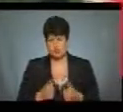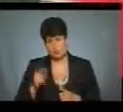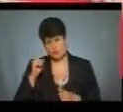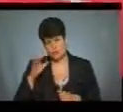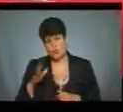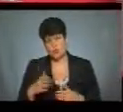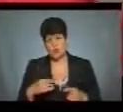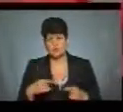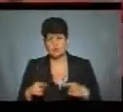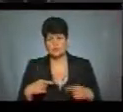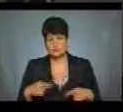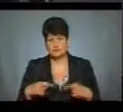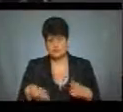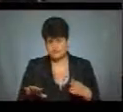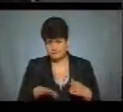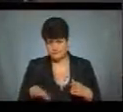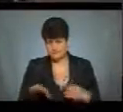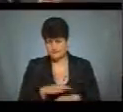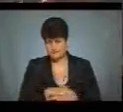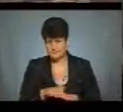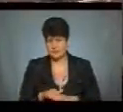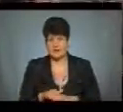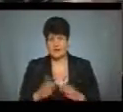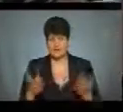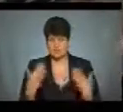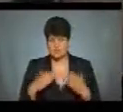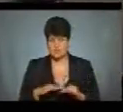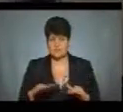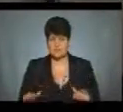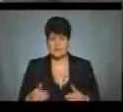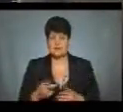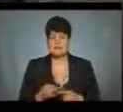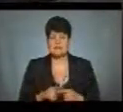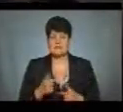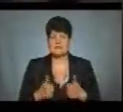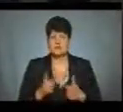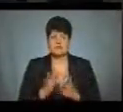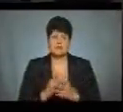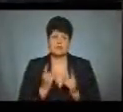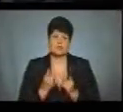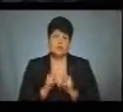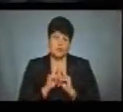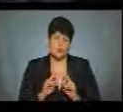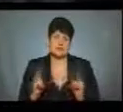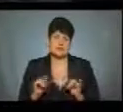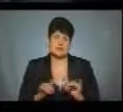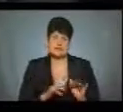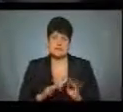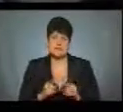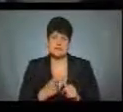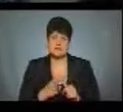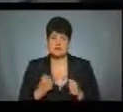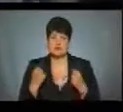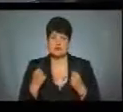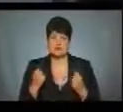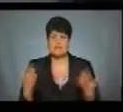популяризують дворовий футбол та рухливий спосіб відпочинку. Дані турніри, власне, є одною з розинкою заходів під назвою